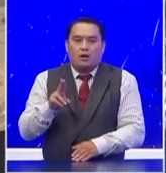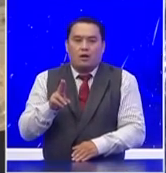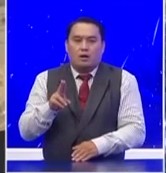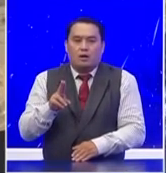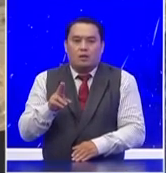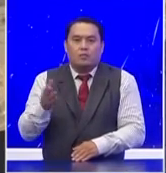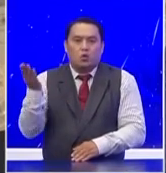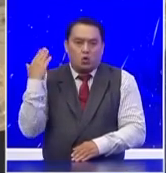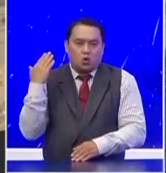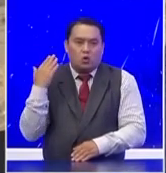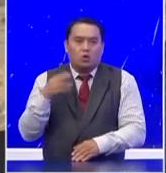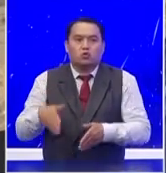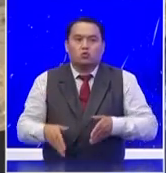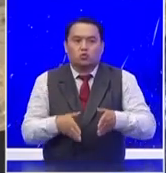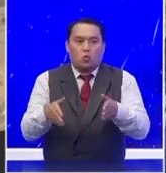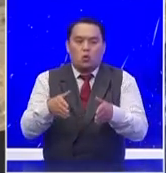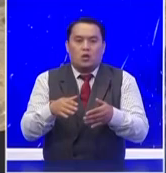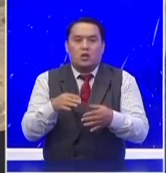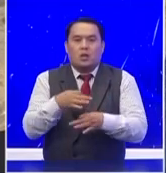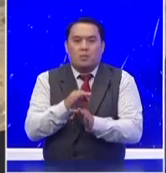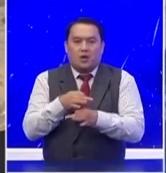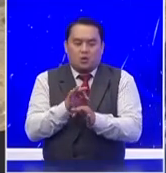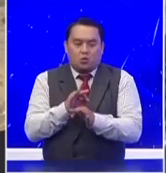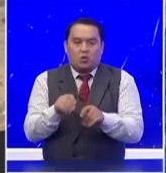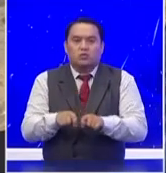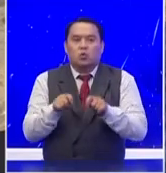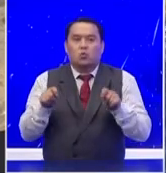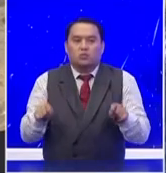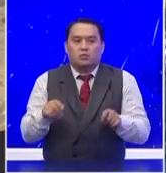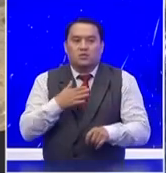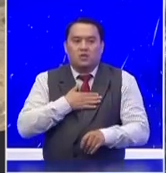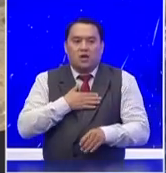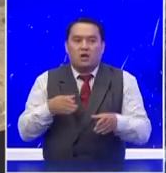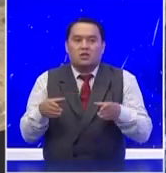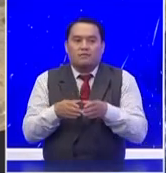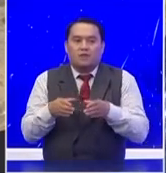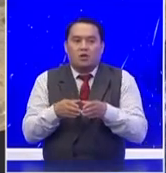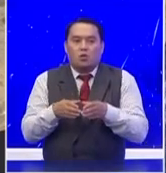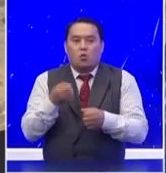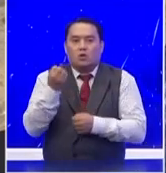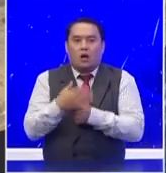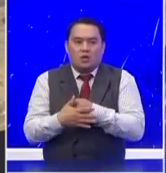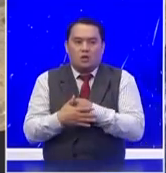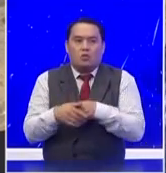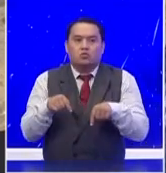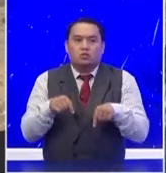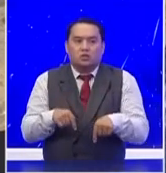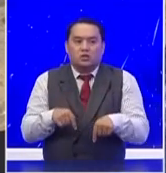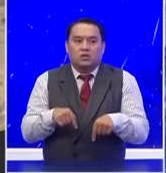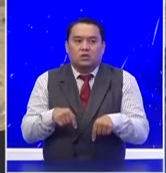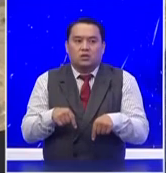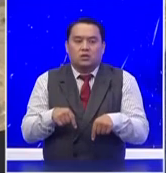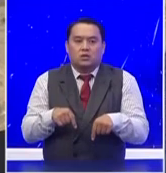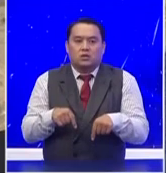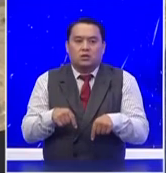республикалық бұрынғы жол лабораториясының басында құрылған біздің жол активтарының орталығы олар осы жерде жаңағы